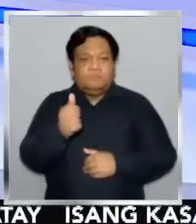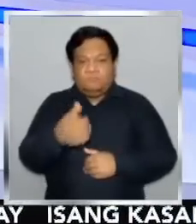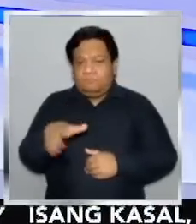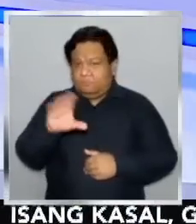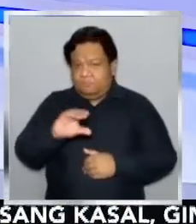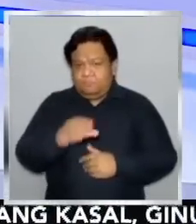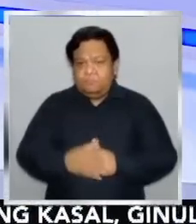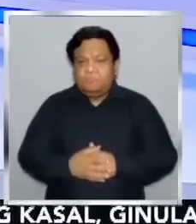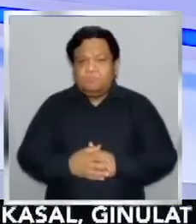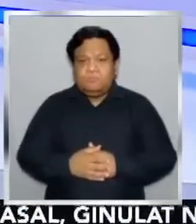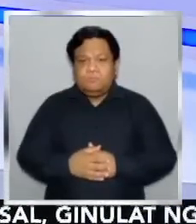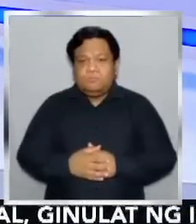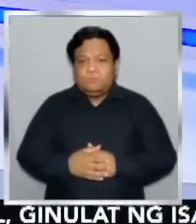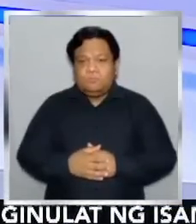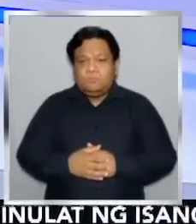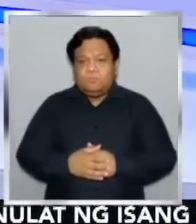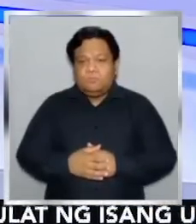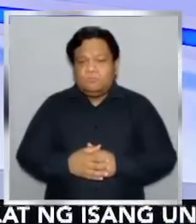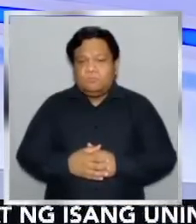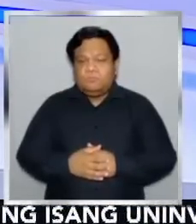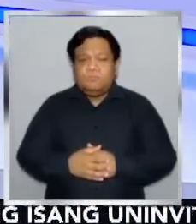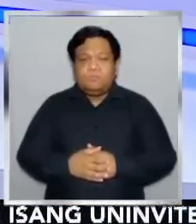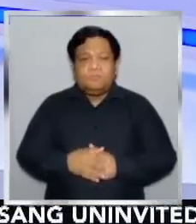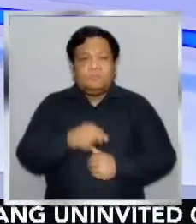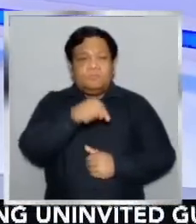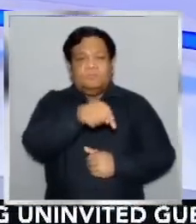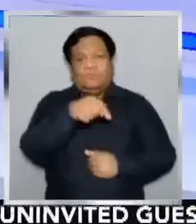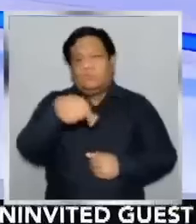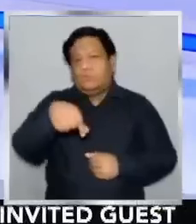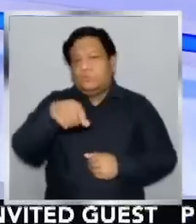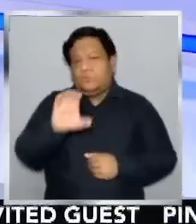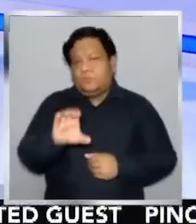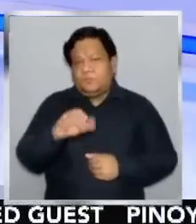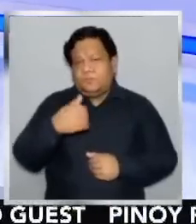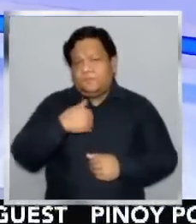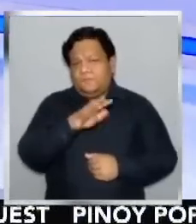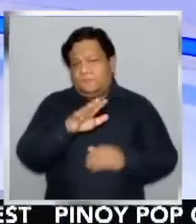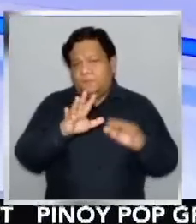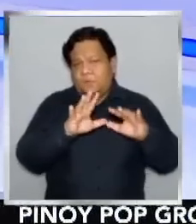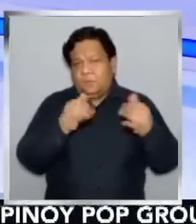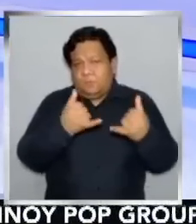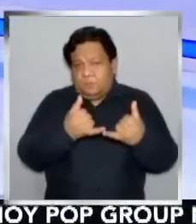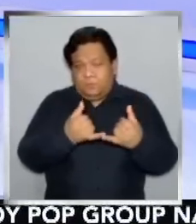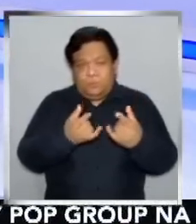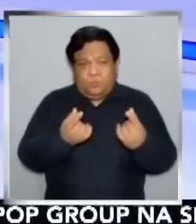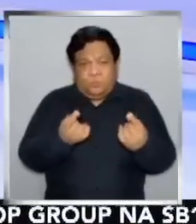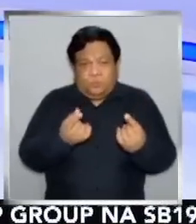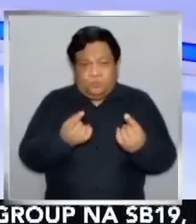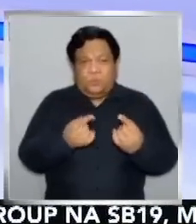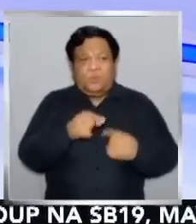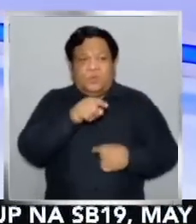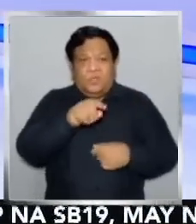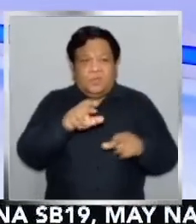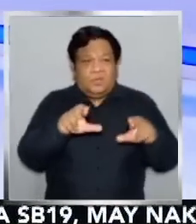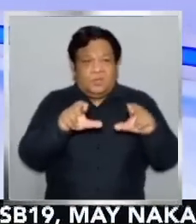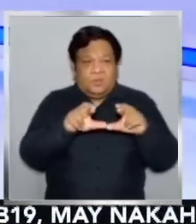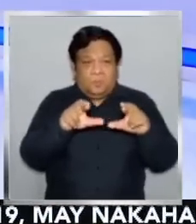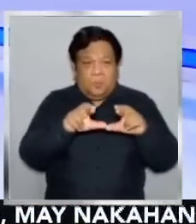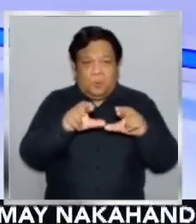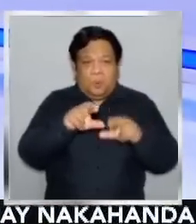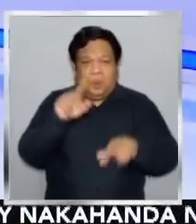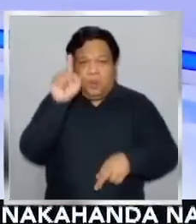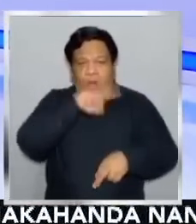Bistado ang isang kumpanya sa Quezon City na namimeke umano ng mga resibo para mabawasan ang buwis na babayaran ng mga kliyente. Ayon